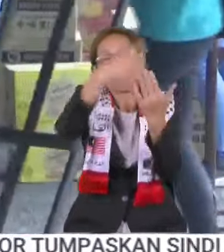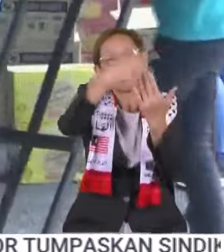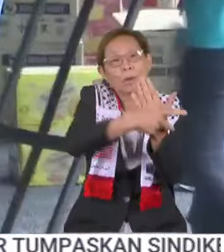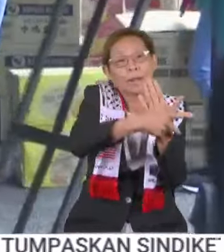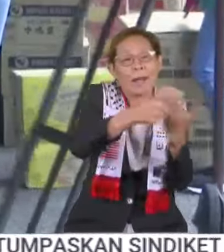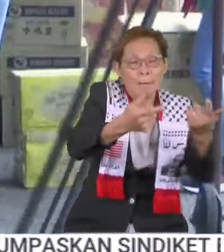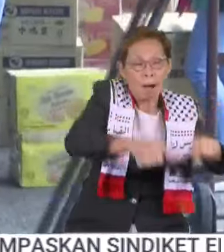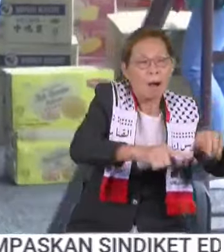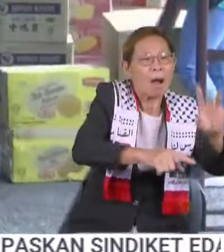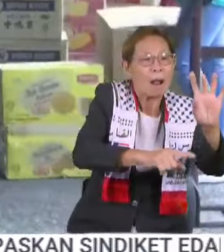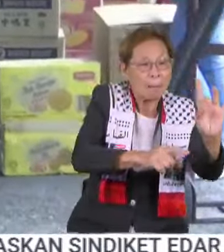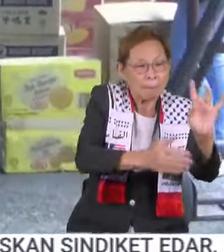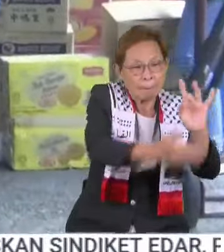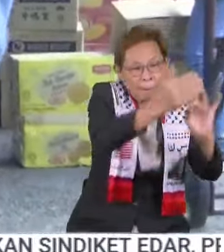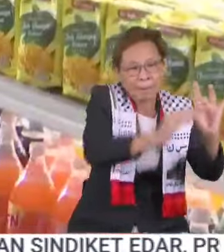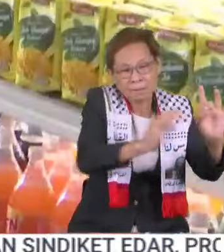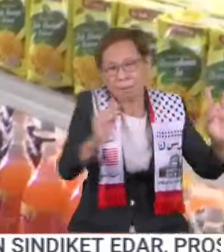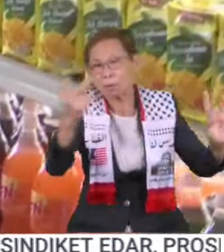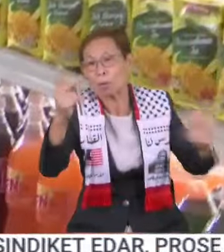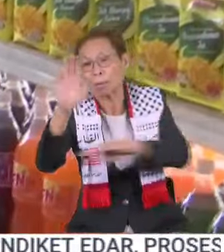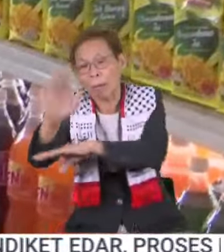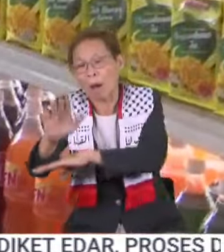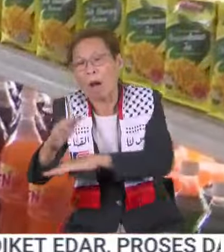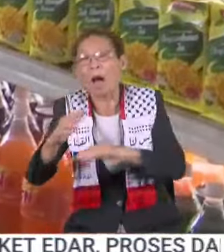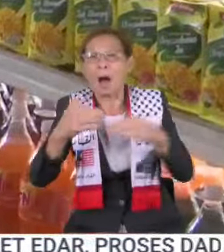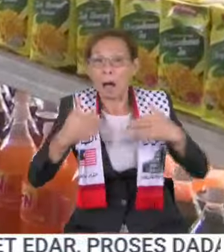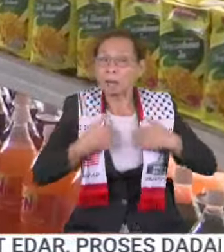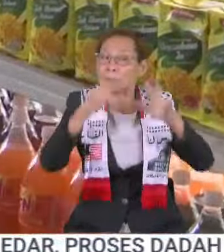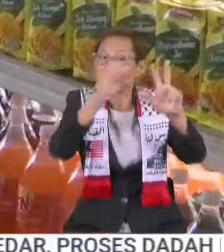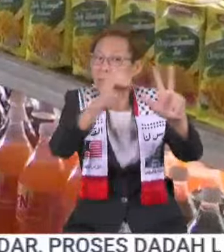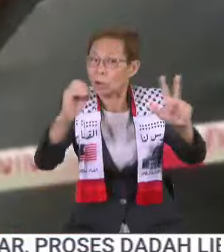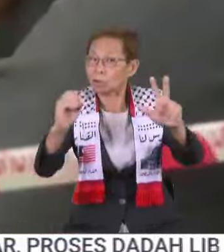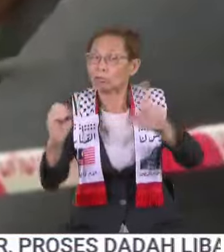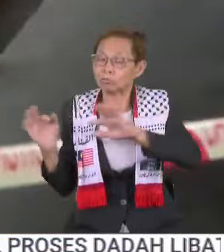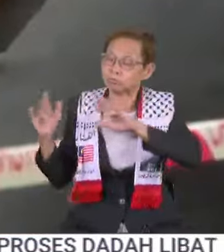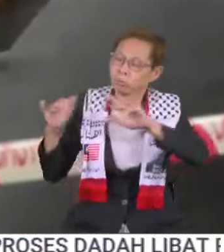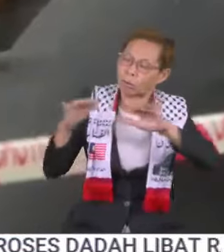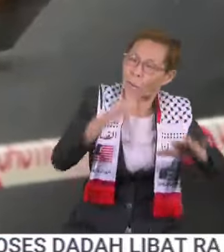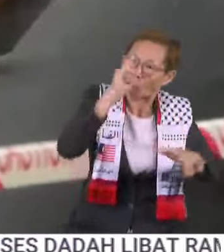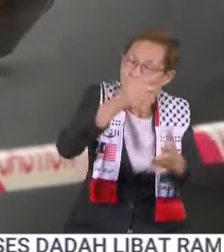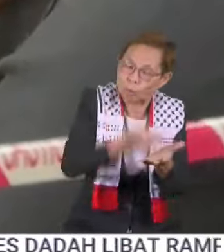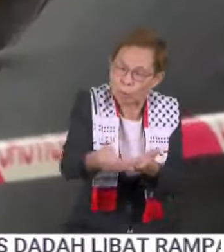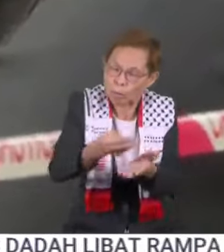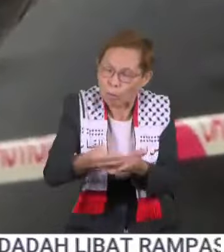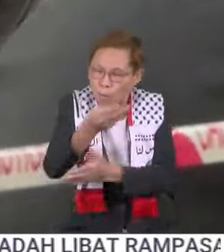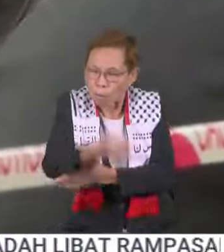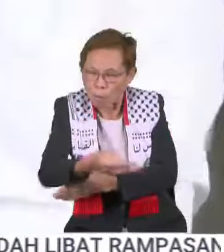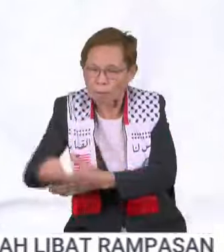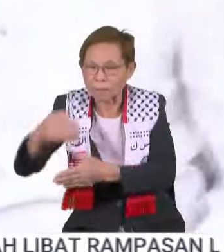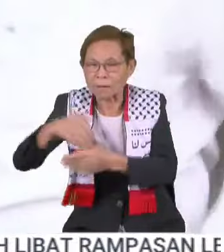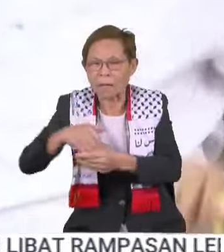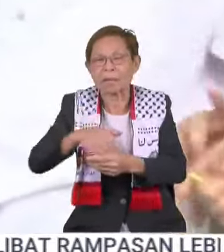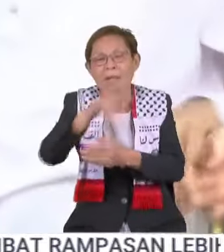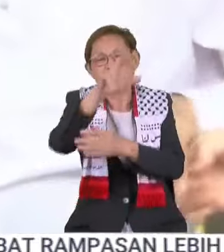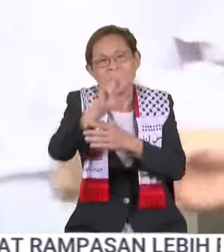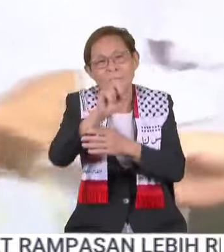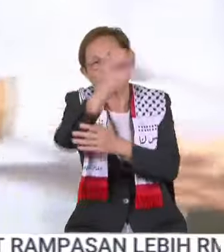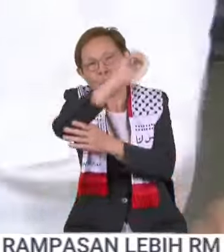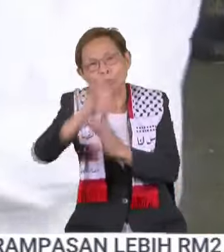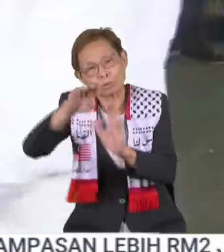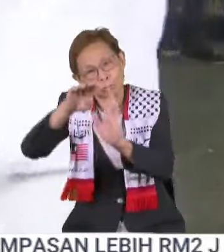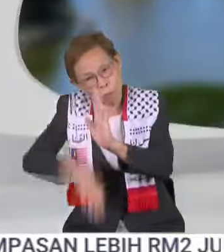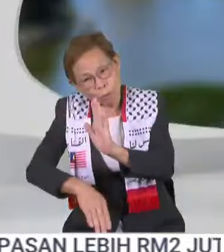8 pagi hingga 2 petang itu menyaksikan lebih 300 kehadiran orang ramai bagi mendapatkan barang keperluan harian dalam kadar 30%